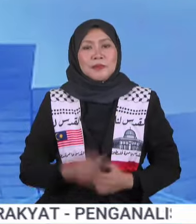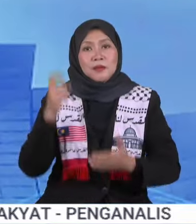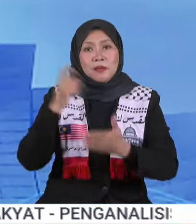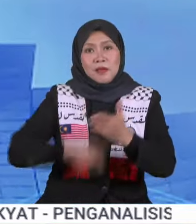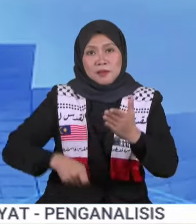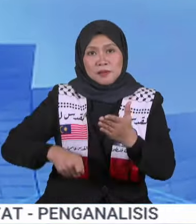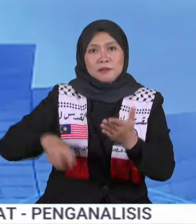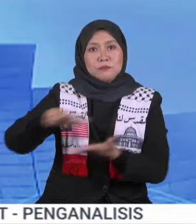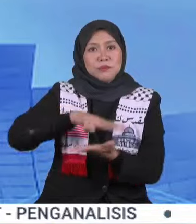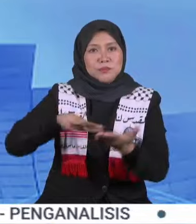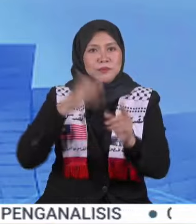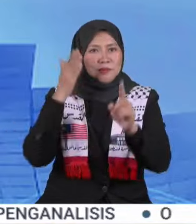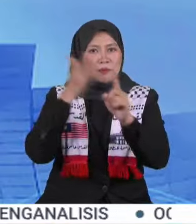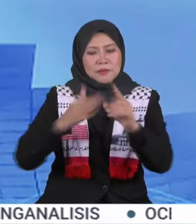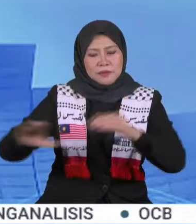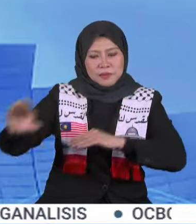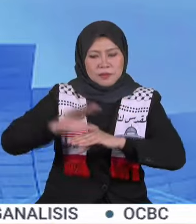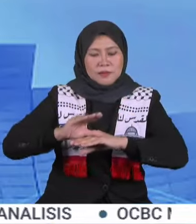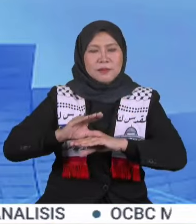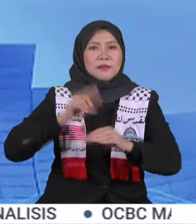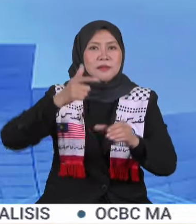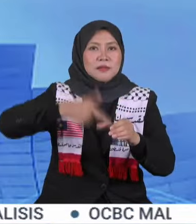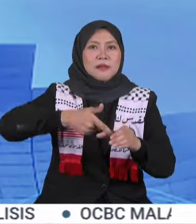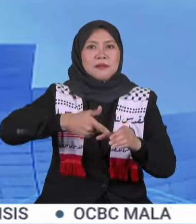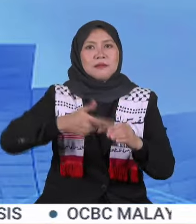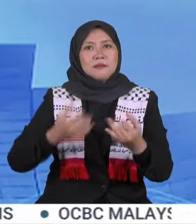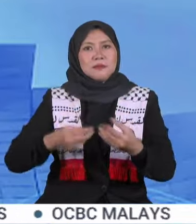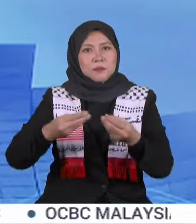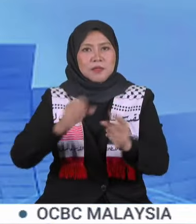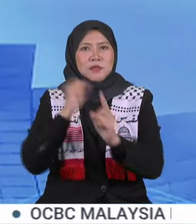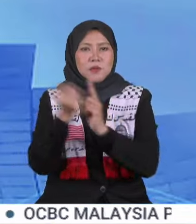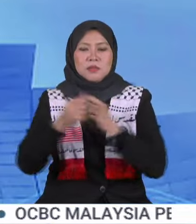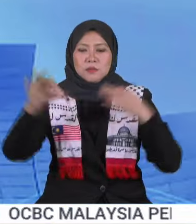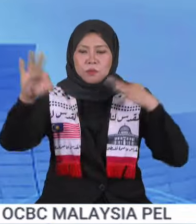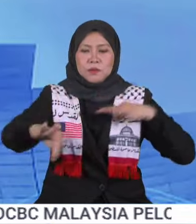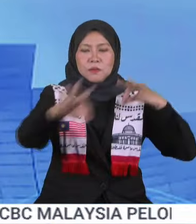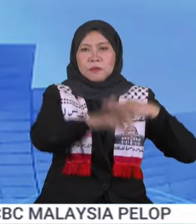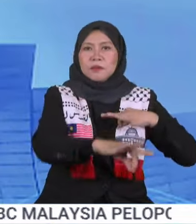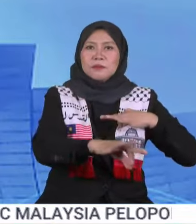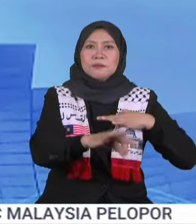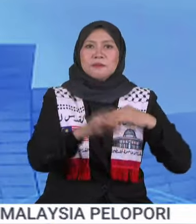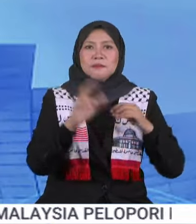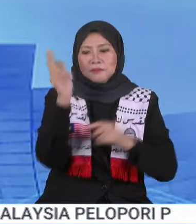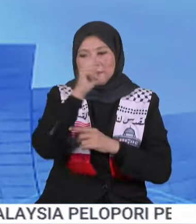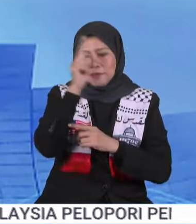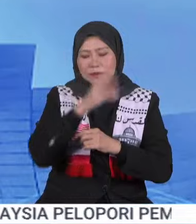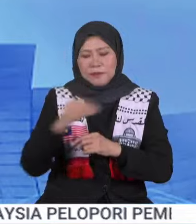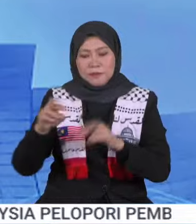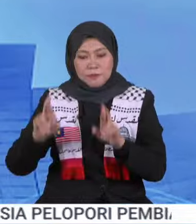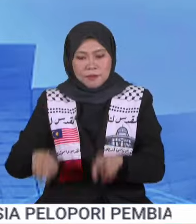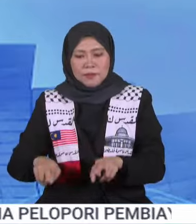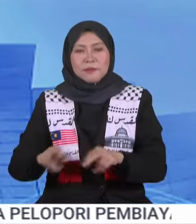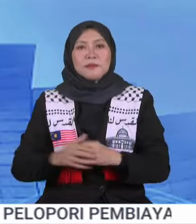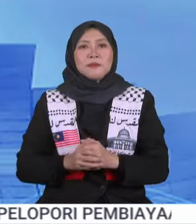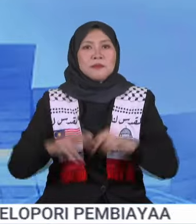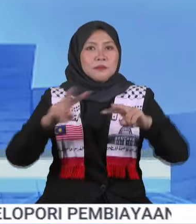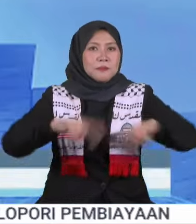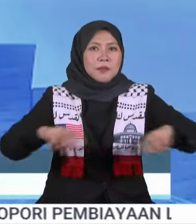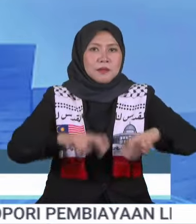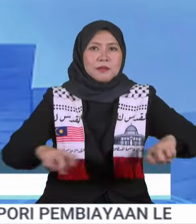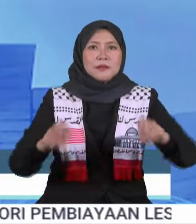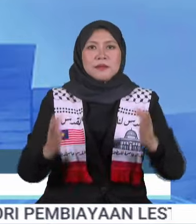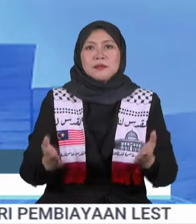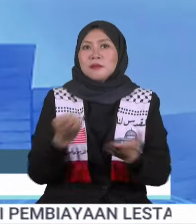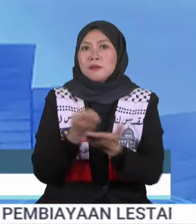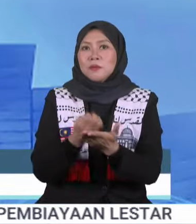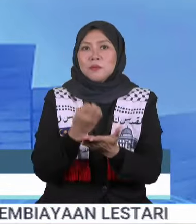Pengapungan harga dan penyasaran subsidi diesel memberi situasi menang-menang kepada kerajaan dan rakyat. Menurut penganalisis ekonomi Profesor